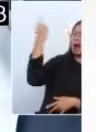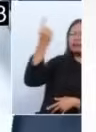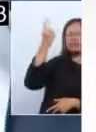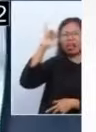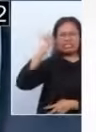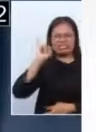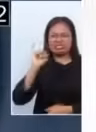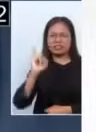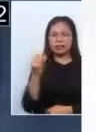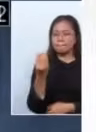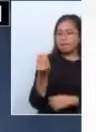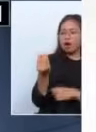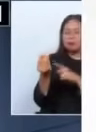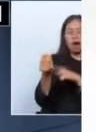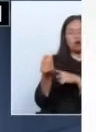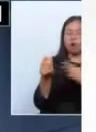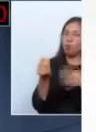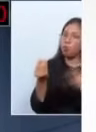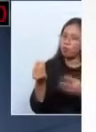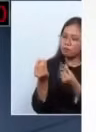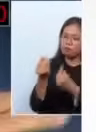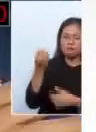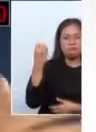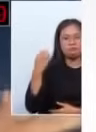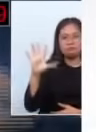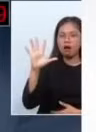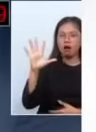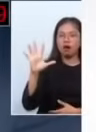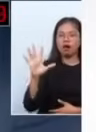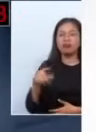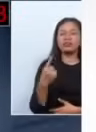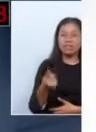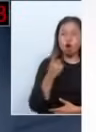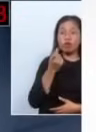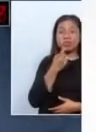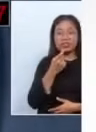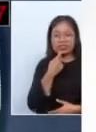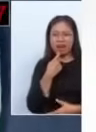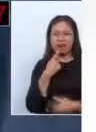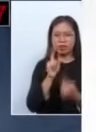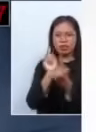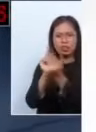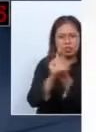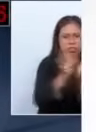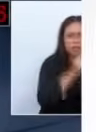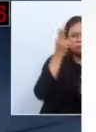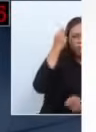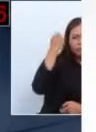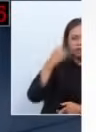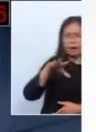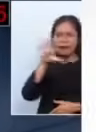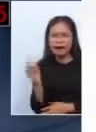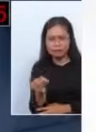Mbak. Oke, Mas Umam, akankah kemudian kalau Anda lihat tadi paling tidak ini bidang yang dikuasai oleh Mas Anies begitu ya, tapi